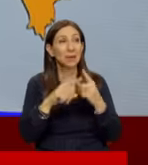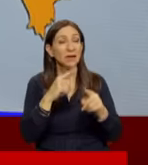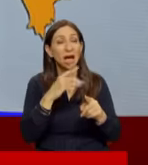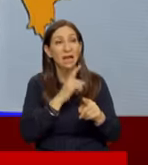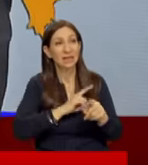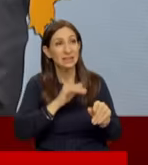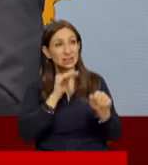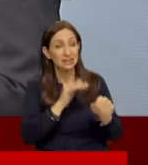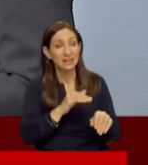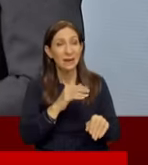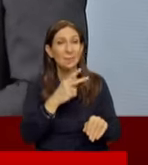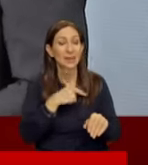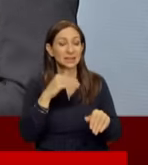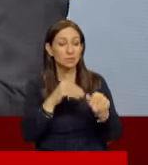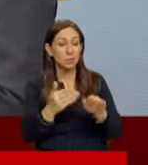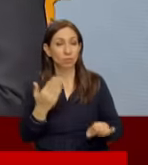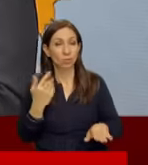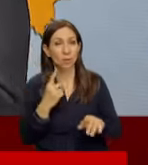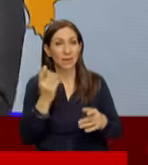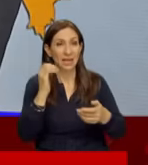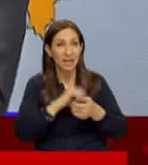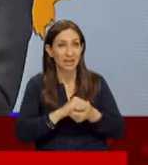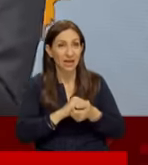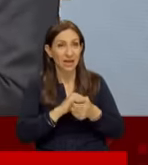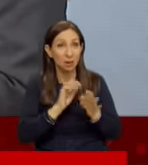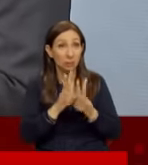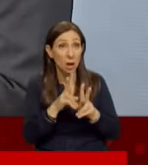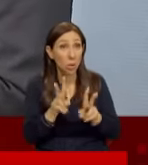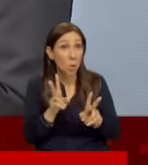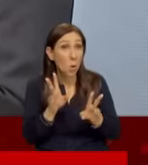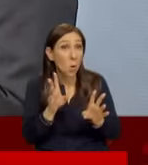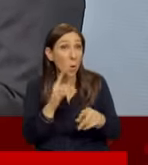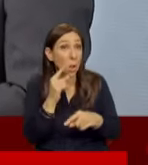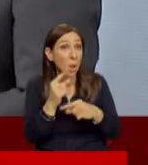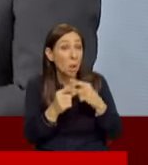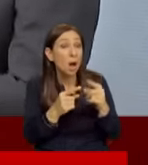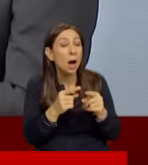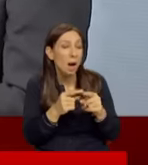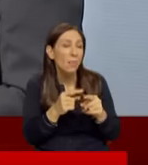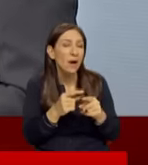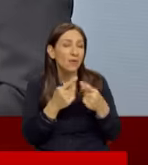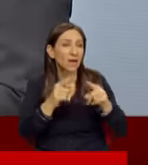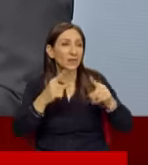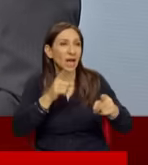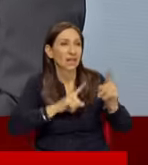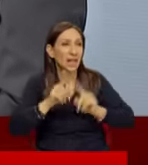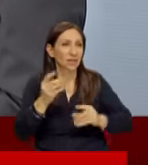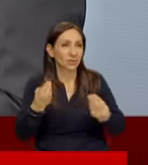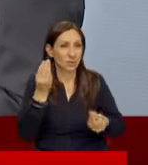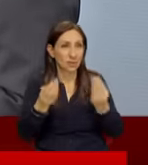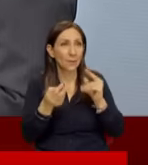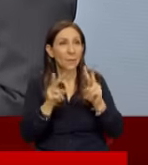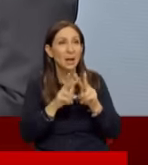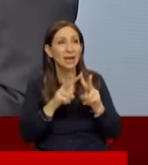adayını destekledi. Hatta yerel seçimden önce, evet, böyle bir ittifakın kapısı mı aralanıyor diye konuşuluyordu. Ancak zaten ayrı ayrı adaylar çıkarıldı ve Melek